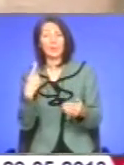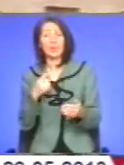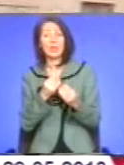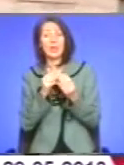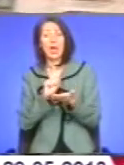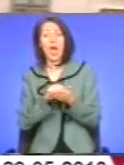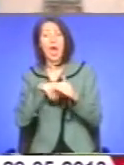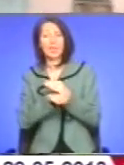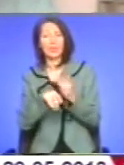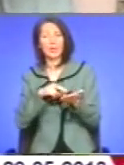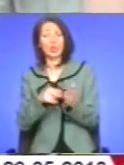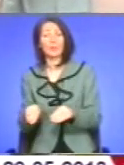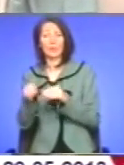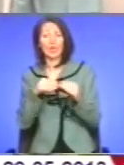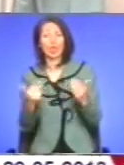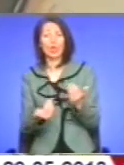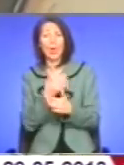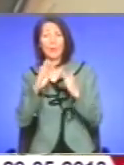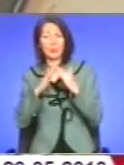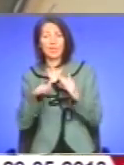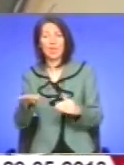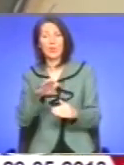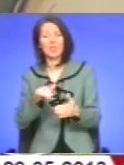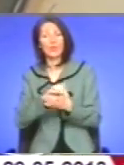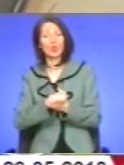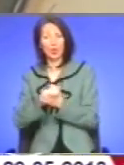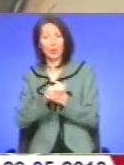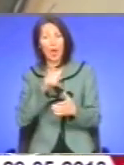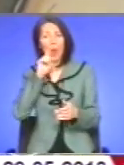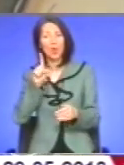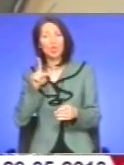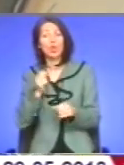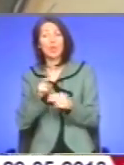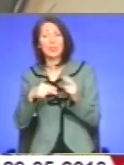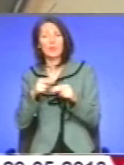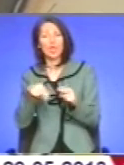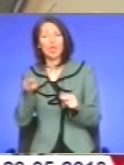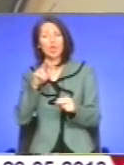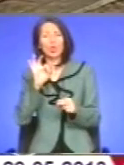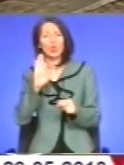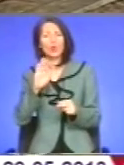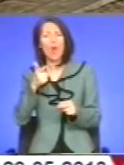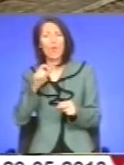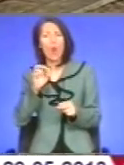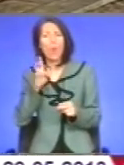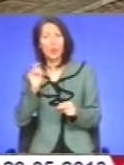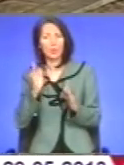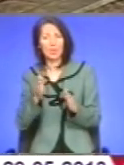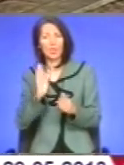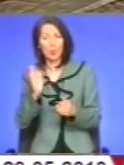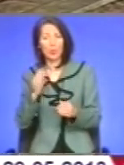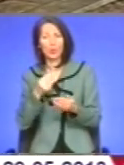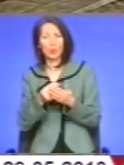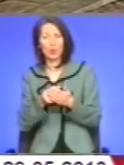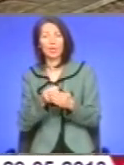у нове приміщення на масиві «Дружба», яке поки що у Тернополі називають «Довгобудом». Та як тільки будуть кошти, його доведуть до ладу